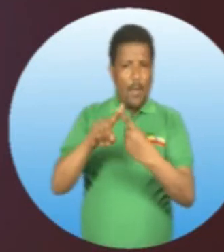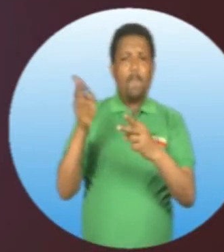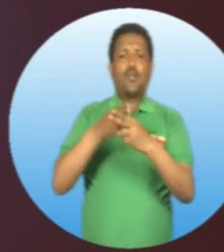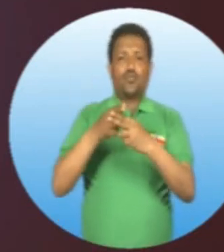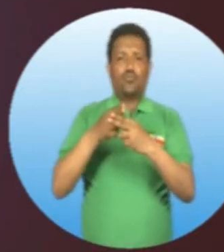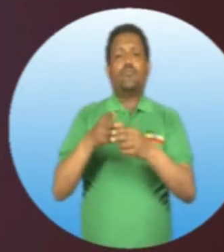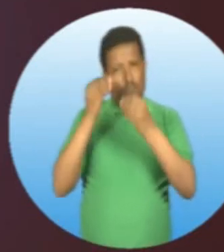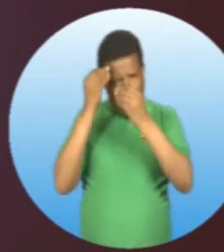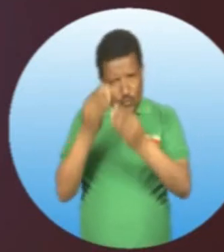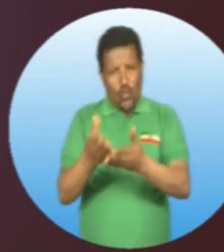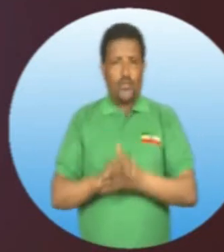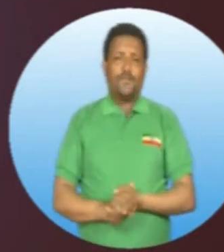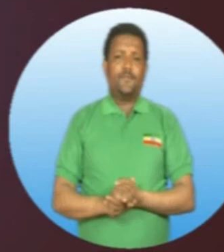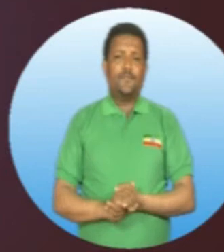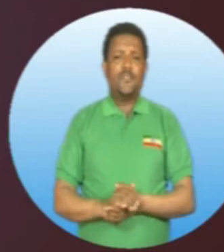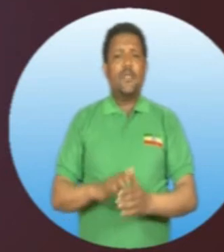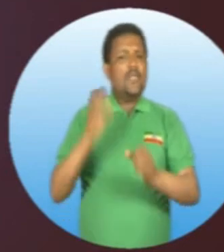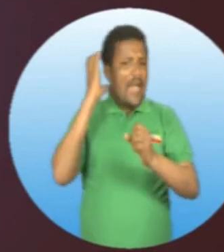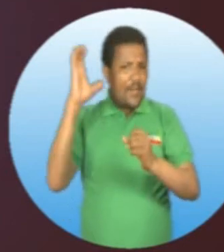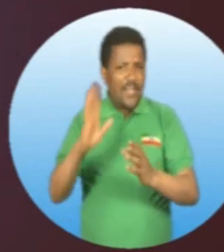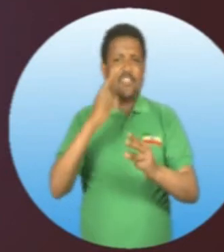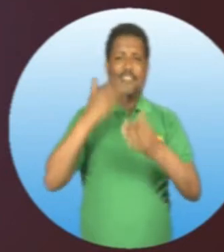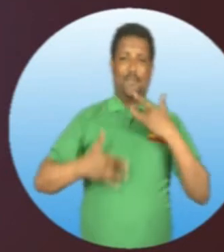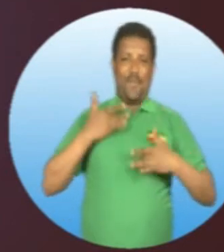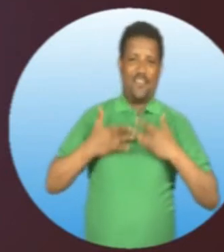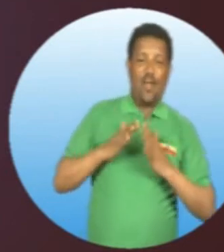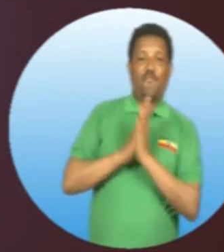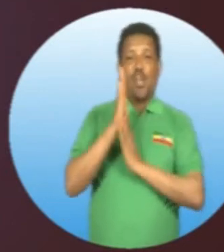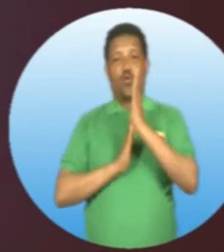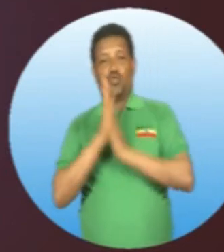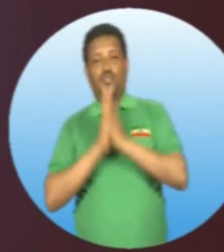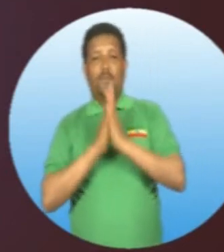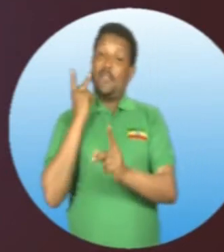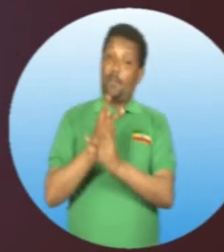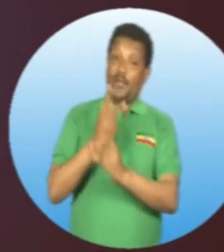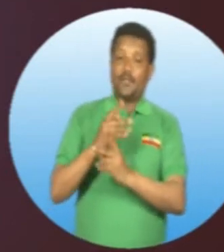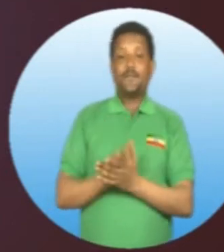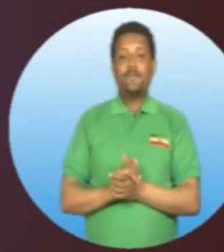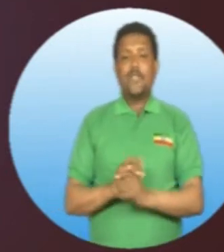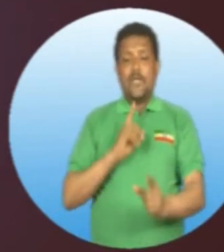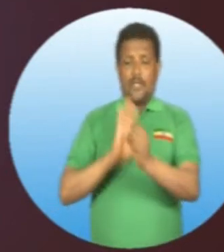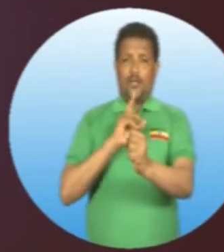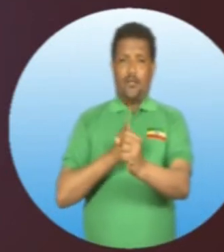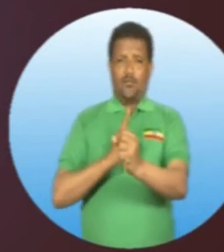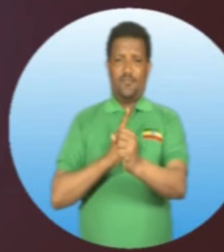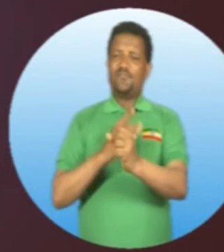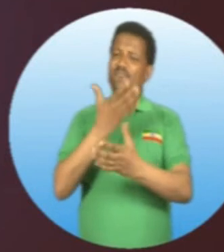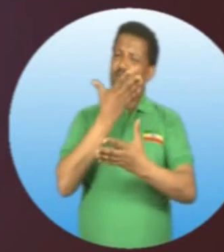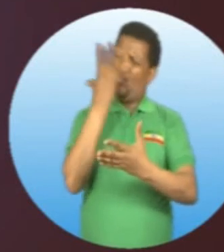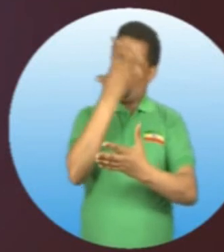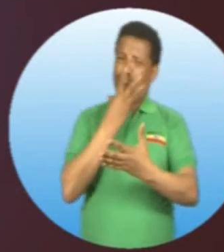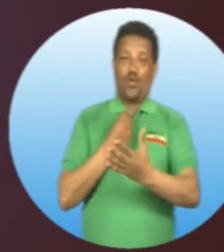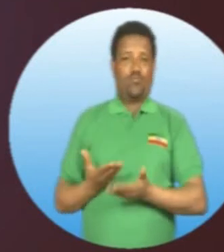ዓላማ በአጭሩ ማስተዋወቅ፣ የአድማጭን ስሜትና ፍላጎት መጠበቅ፣ ንግግሩን